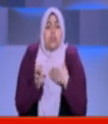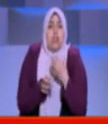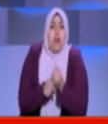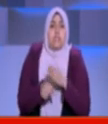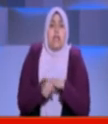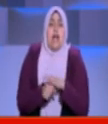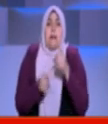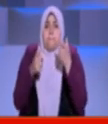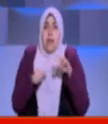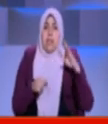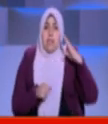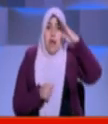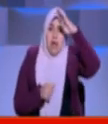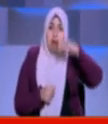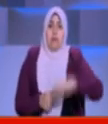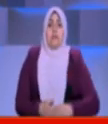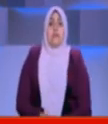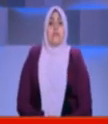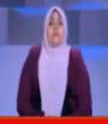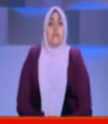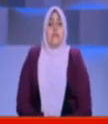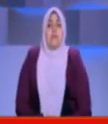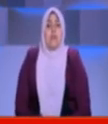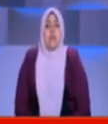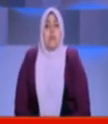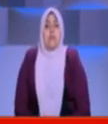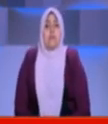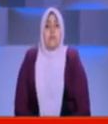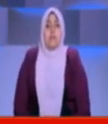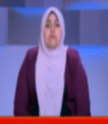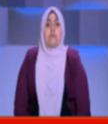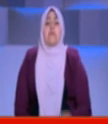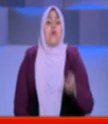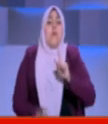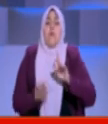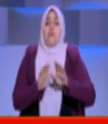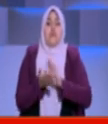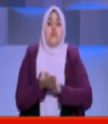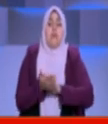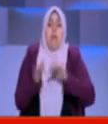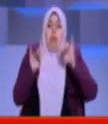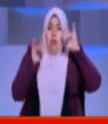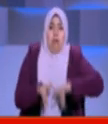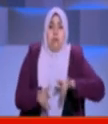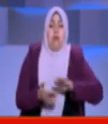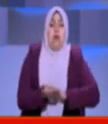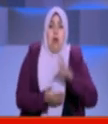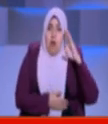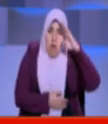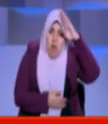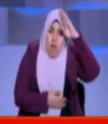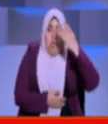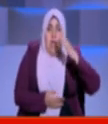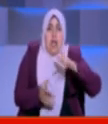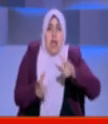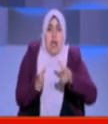والسلاح المنفرد خارج إطار الدولة أن ينحص بيد الدولة، ولا يمكن بأنه أن يكون العراق عبارة عن حلبة